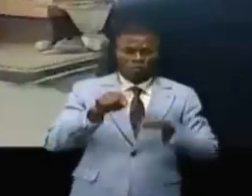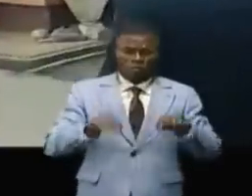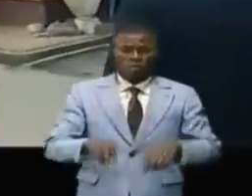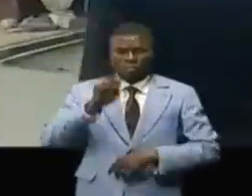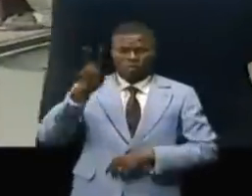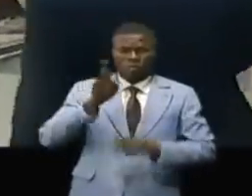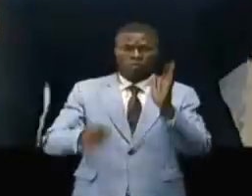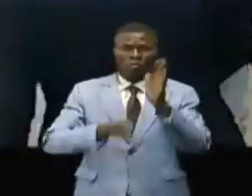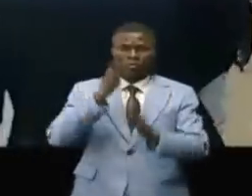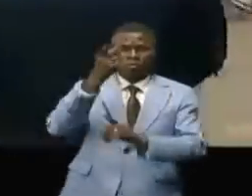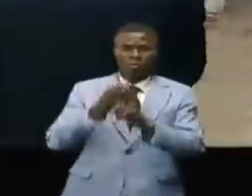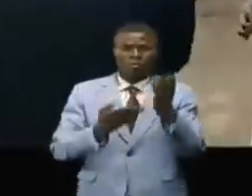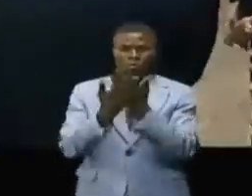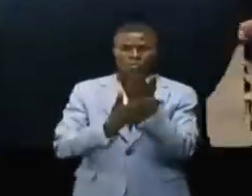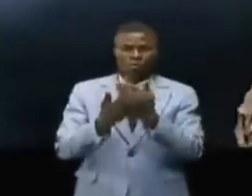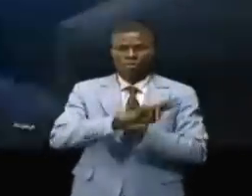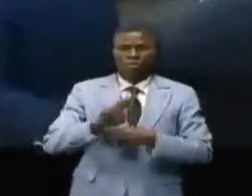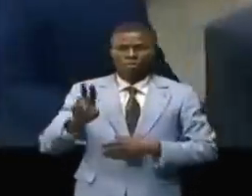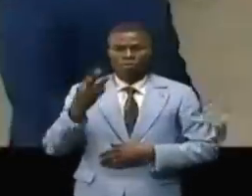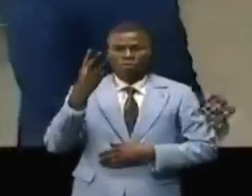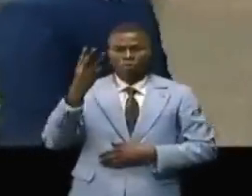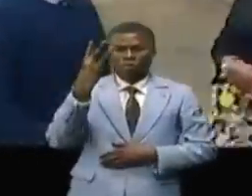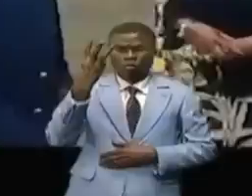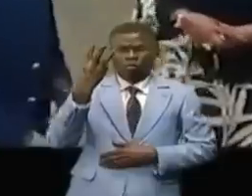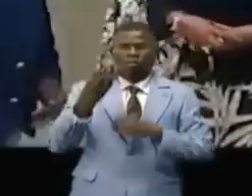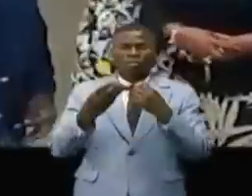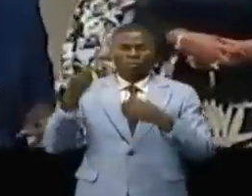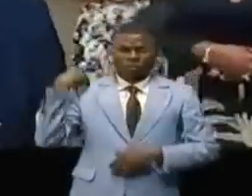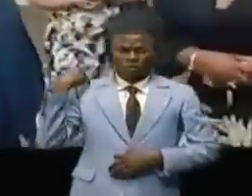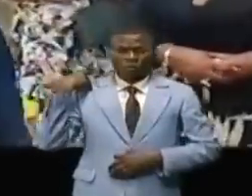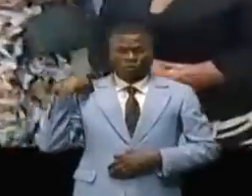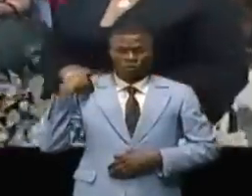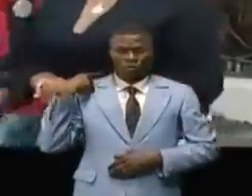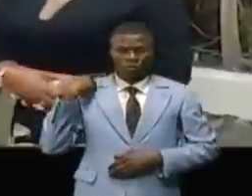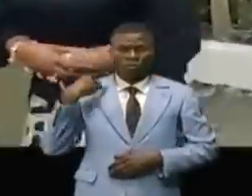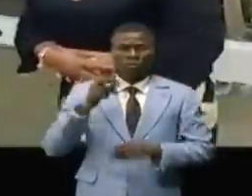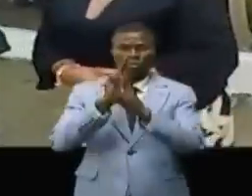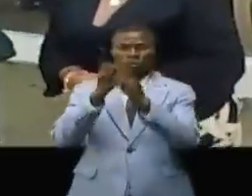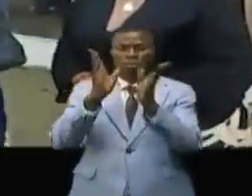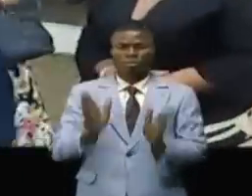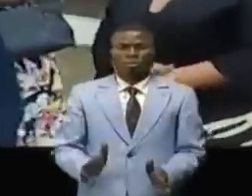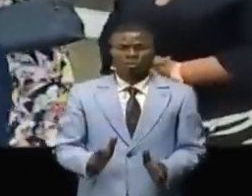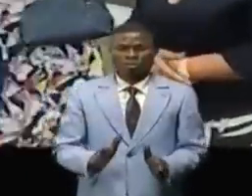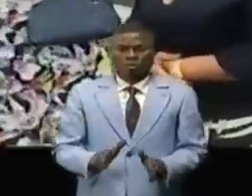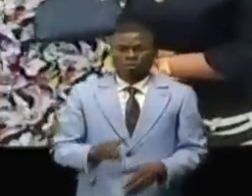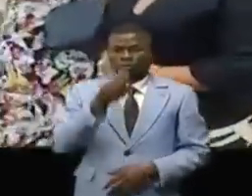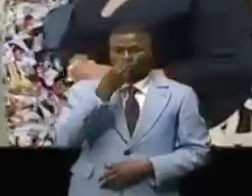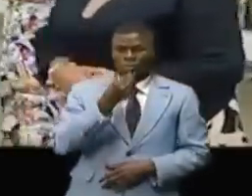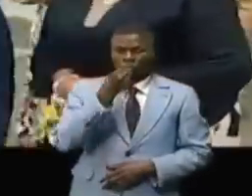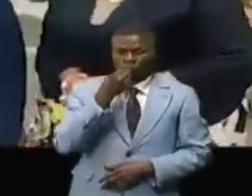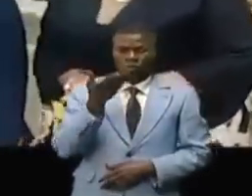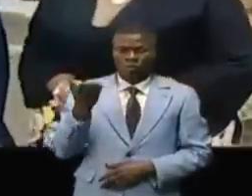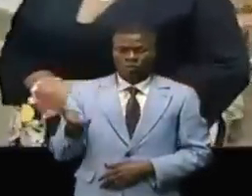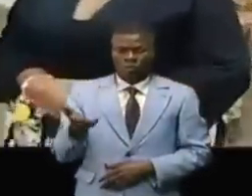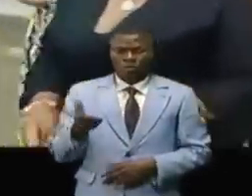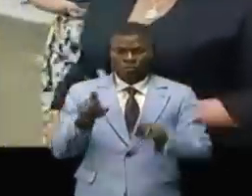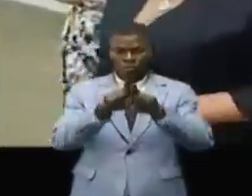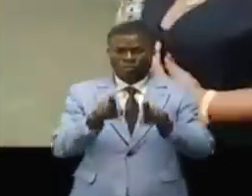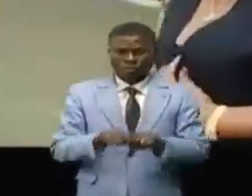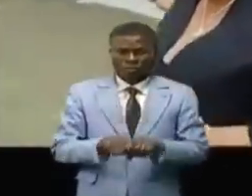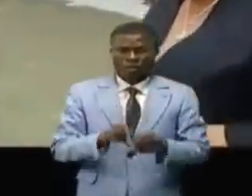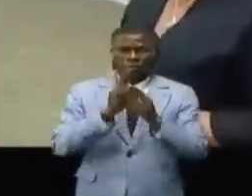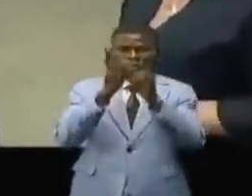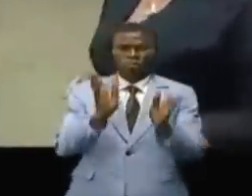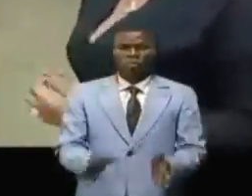juillet 2023 de membres de son bureau à savoir les rapporteurs Joseph Boula et le